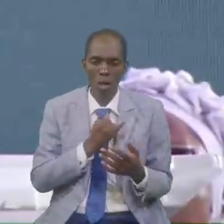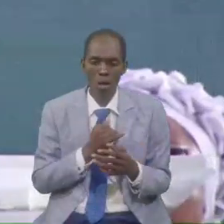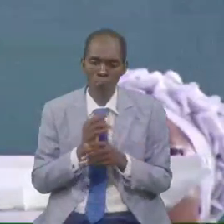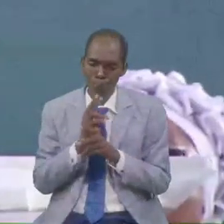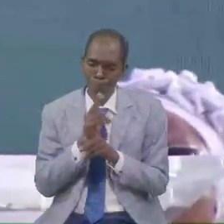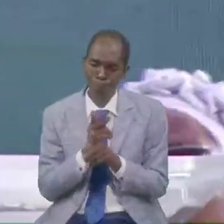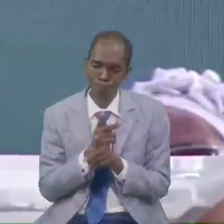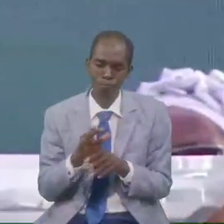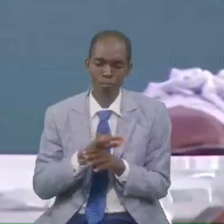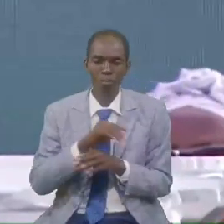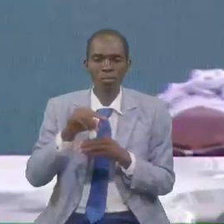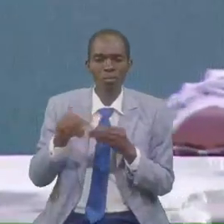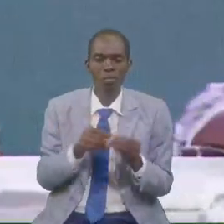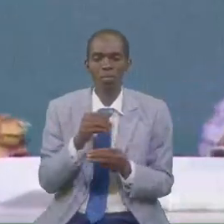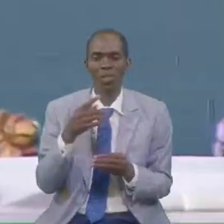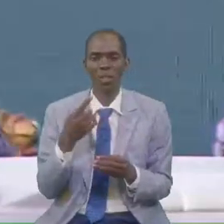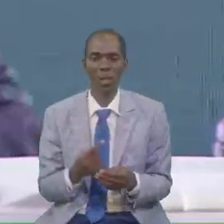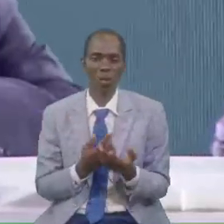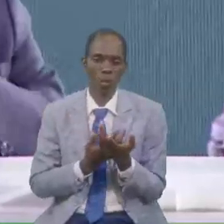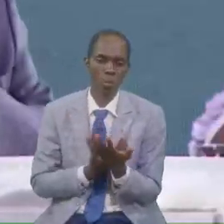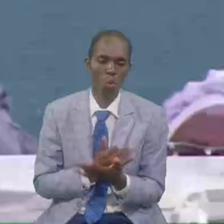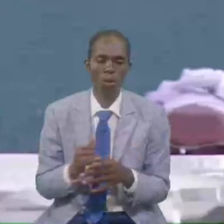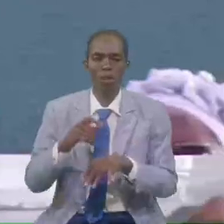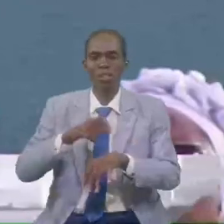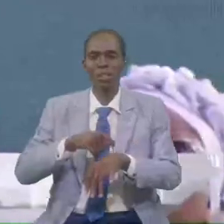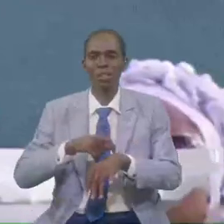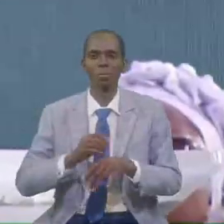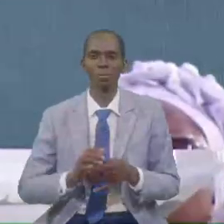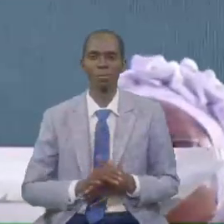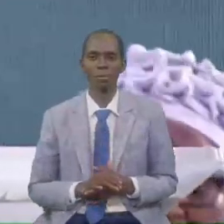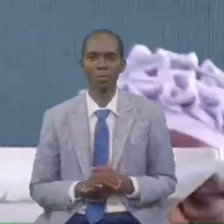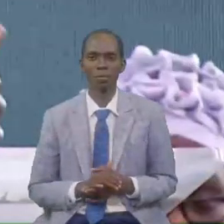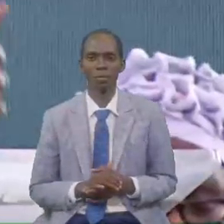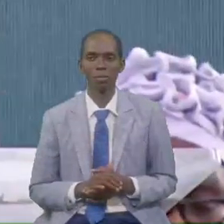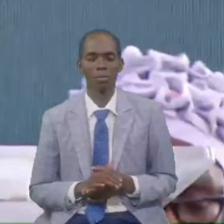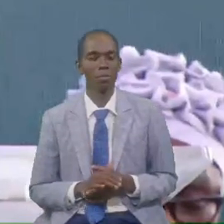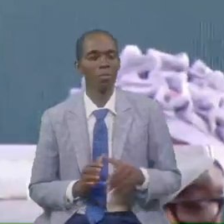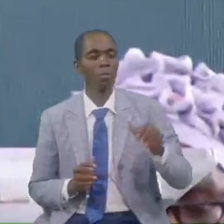Mais tu dois te dire, ah, voici la période d'attente, je dois veiller sur cette période.